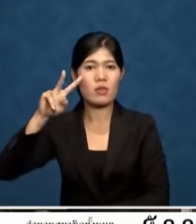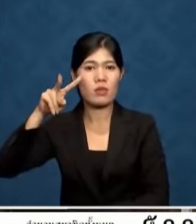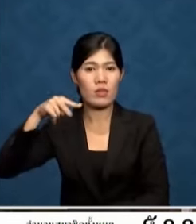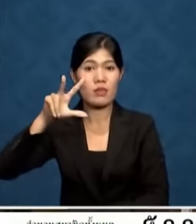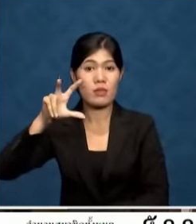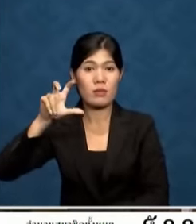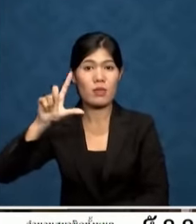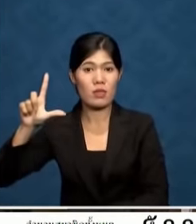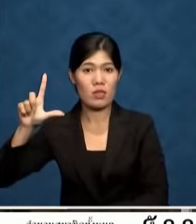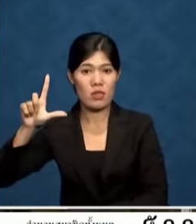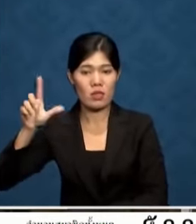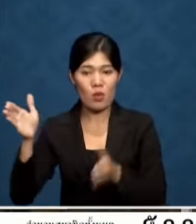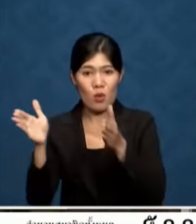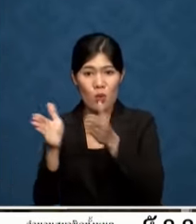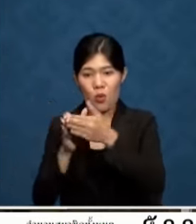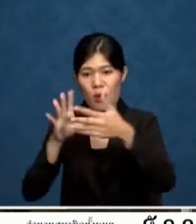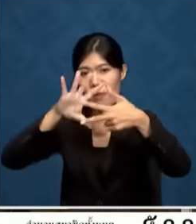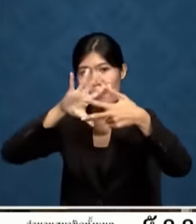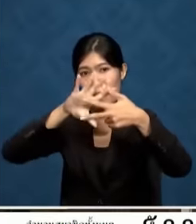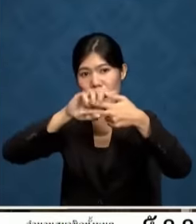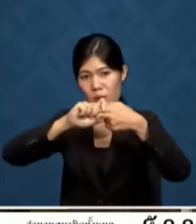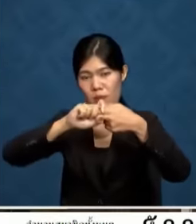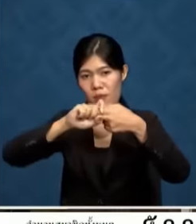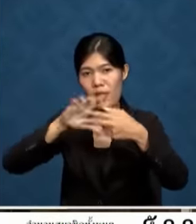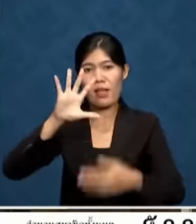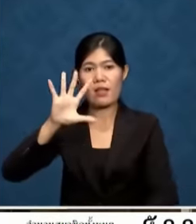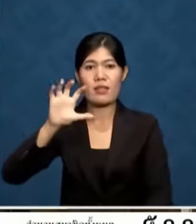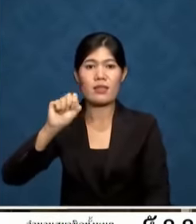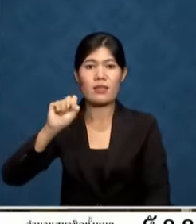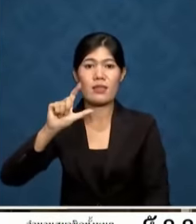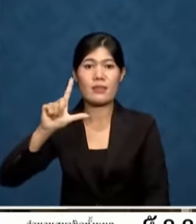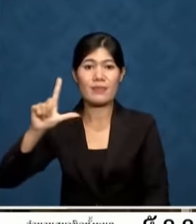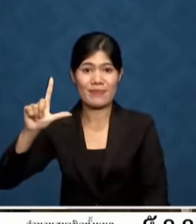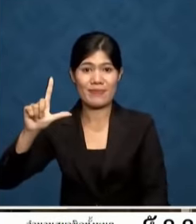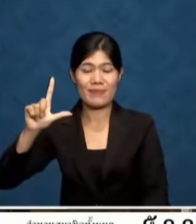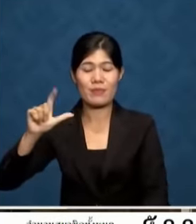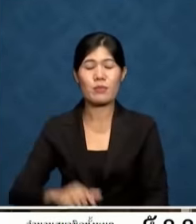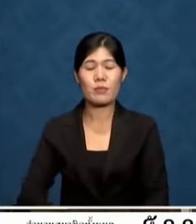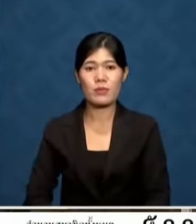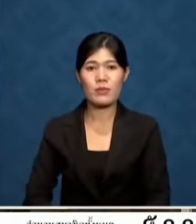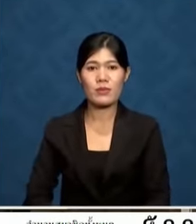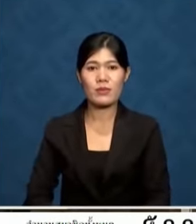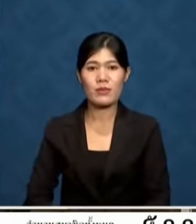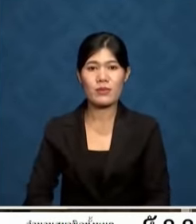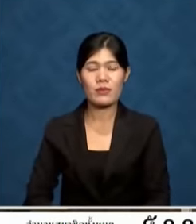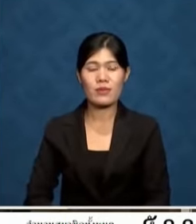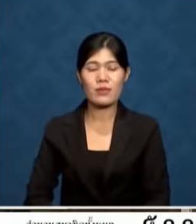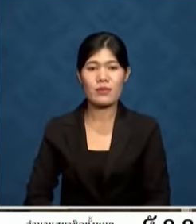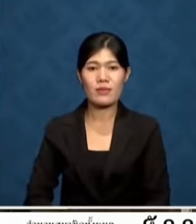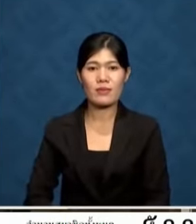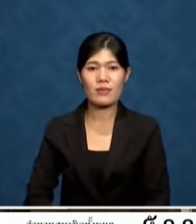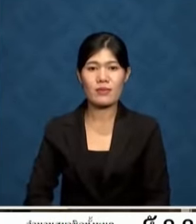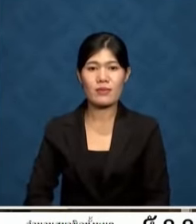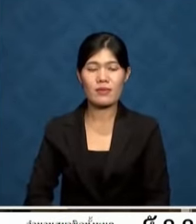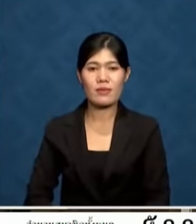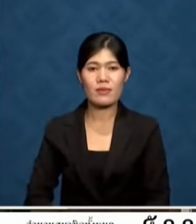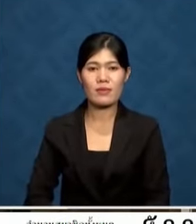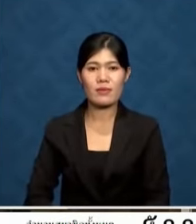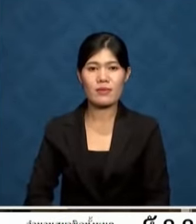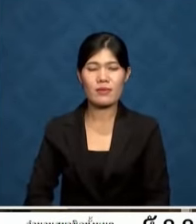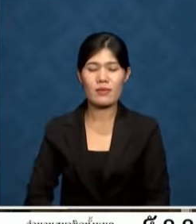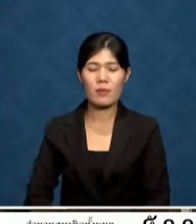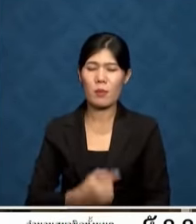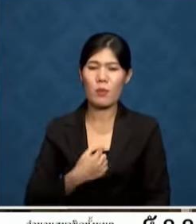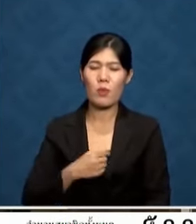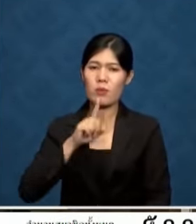ล้านรวม 3ก้อน 500,000ล้านบาทคำถามคือ 1